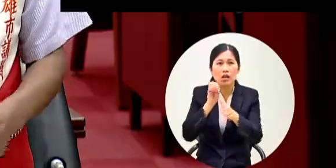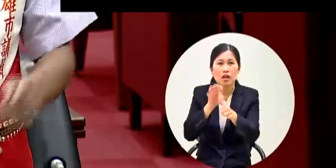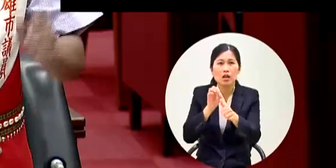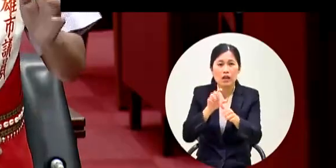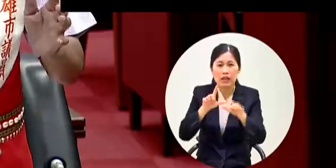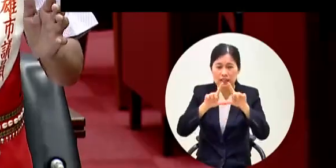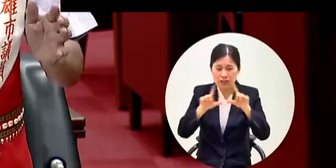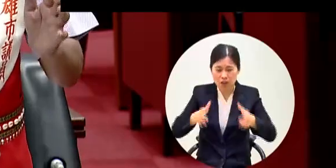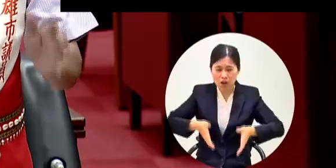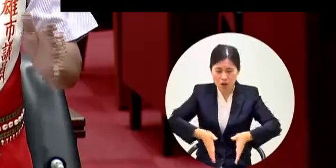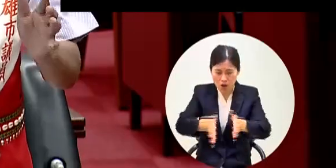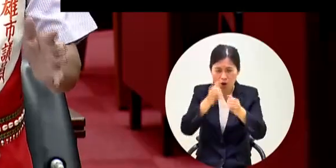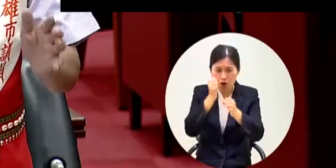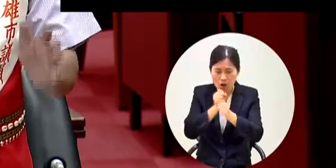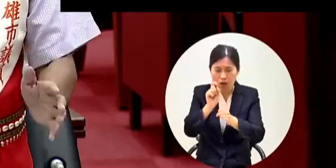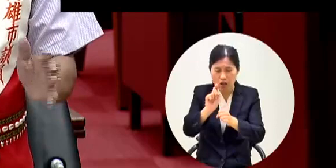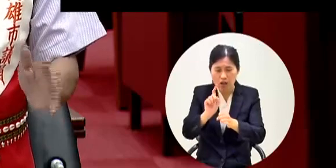清楚。